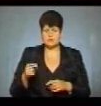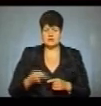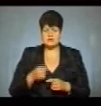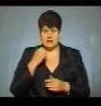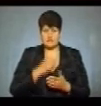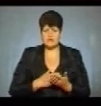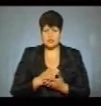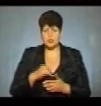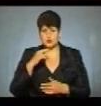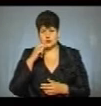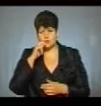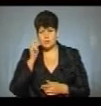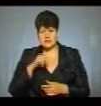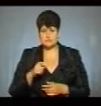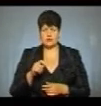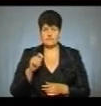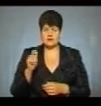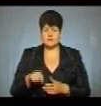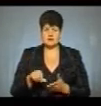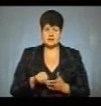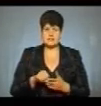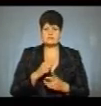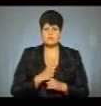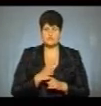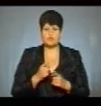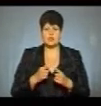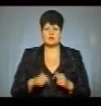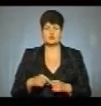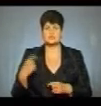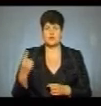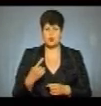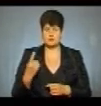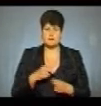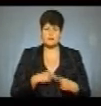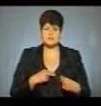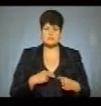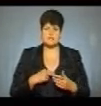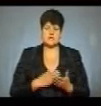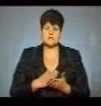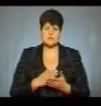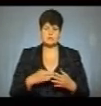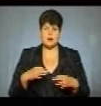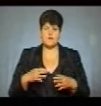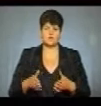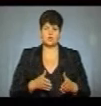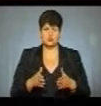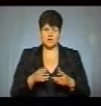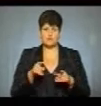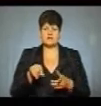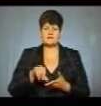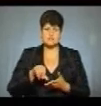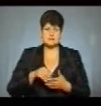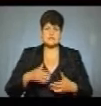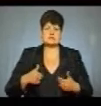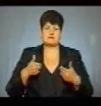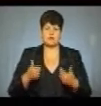ветерани російсько-української війни, представники спиртової галузі області та працівники служби автодоріг. Вони виступили із